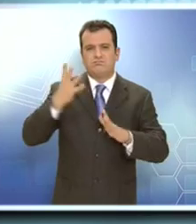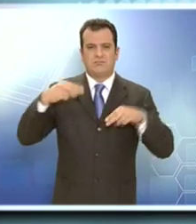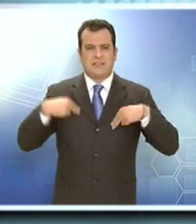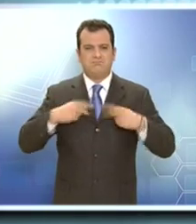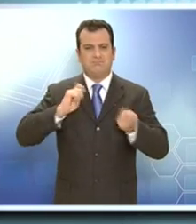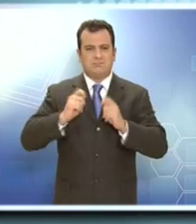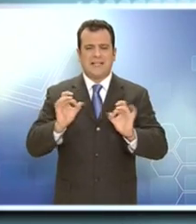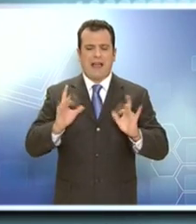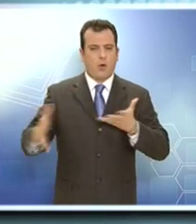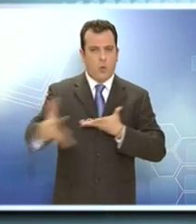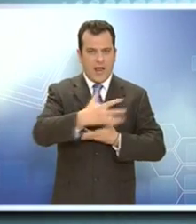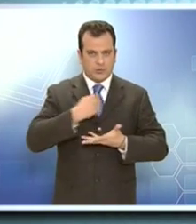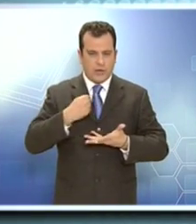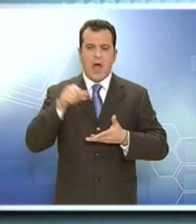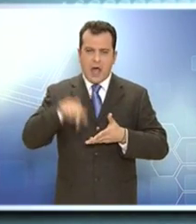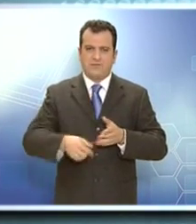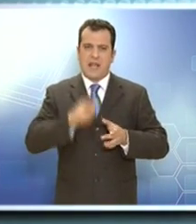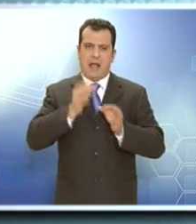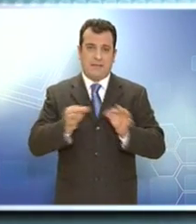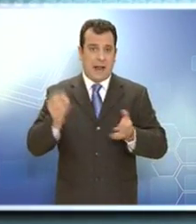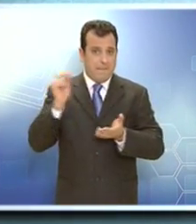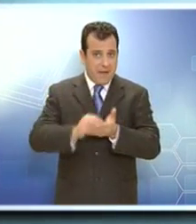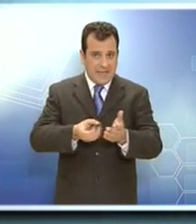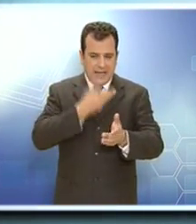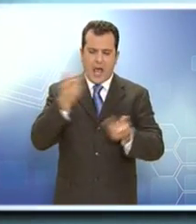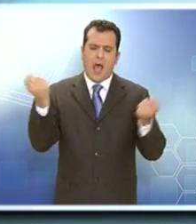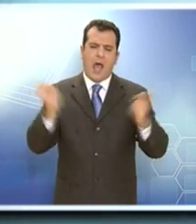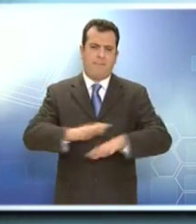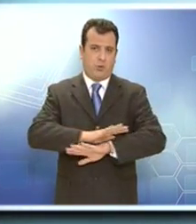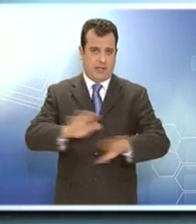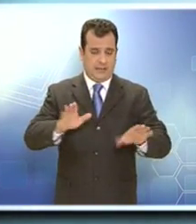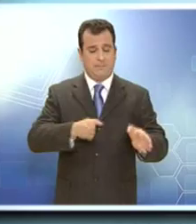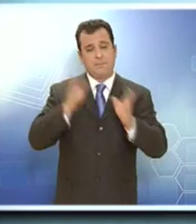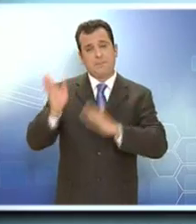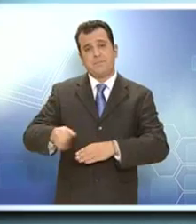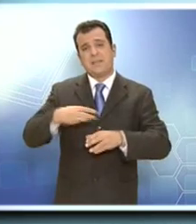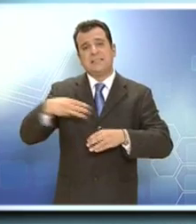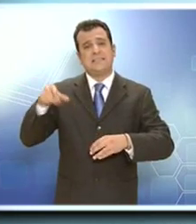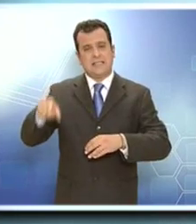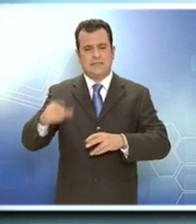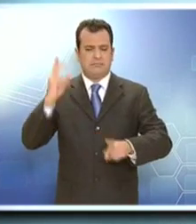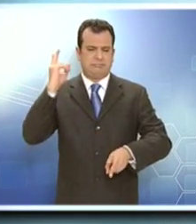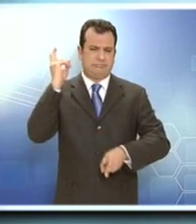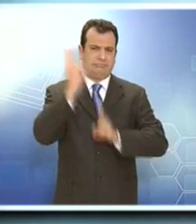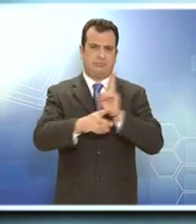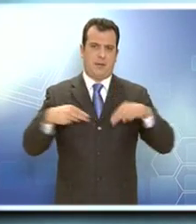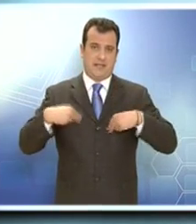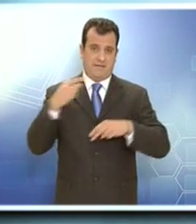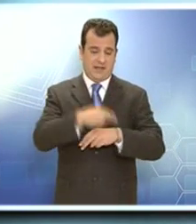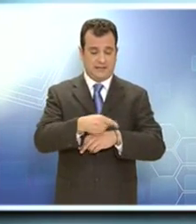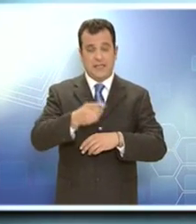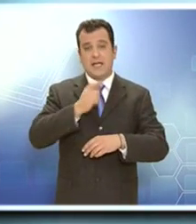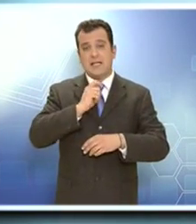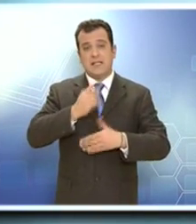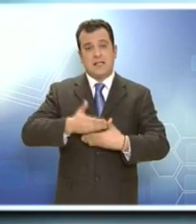κράτους. Γι' αυτό το λόγο θεωρώ απίθανη τη λήψη νέων μέτρων. Η αξιωματική αντιπολίτευση πάντως συνεχίζει τις φοδρές επιθέσεις στην κυβέρνηση. Σε συνέντευξή